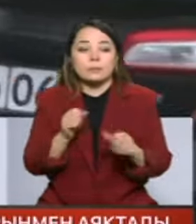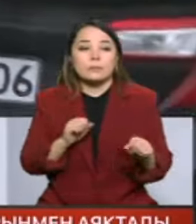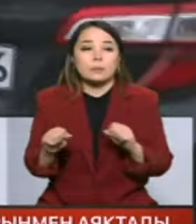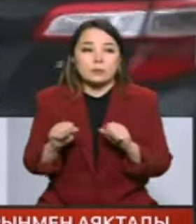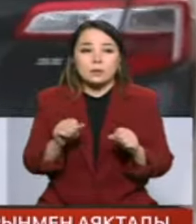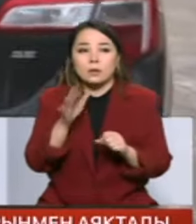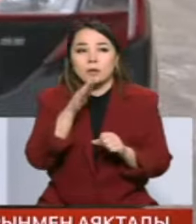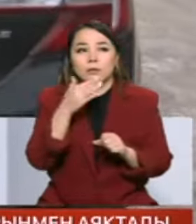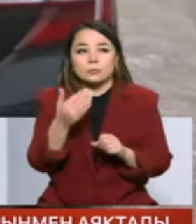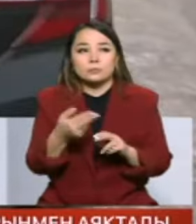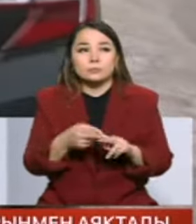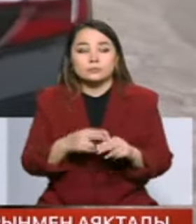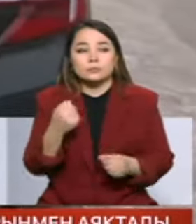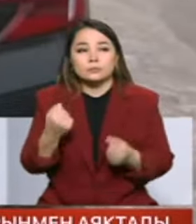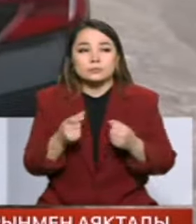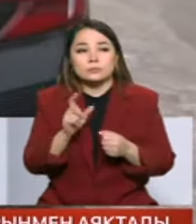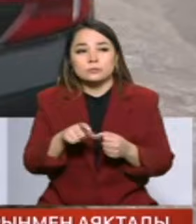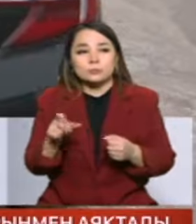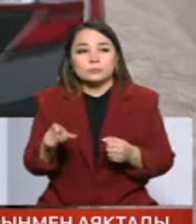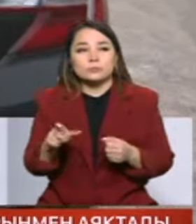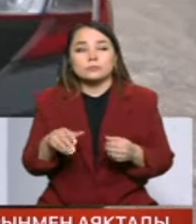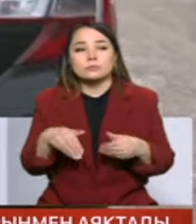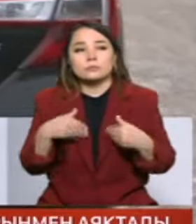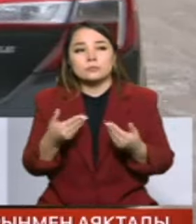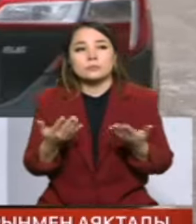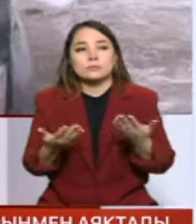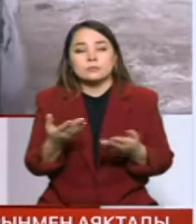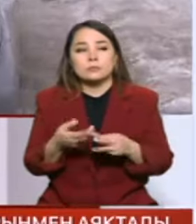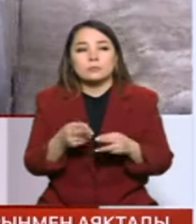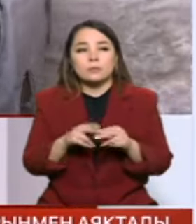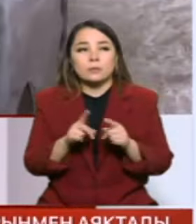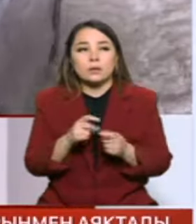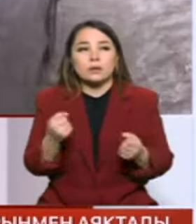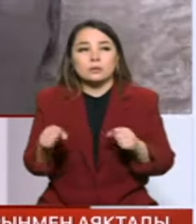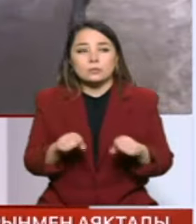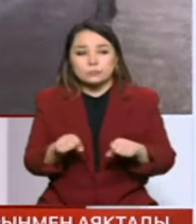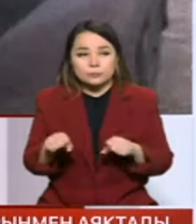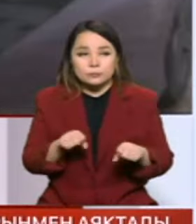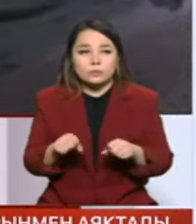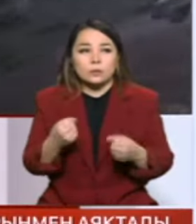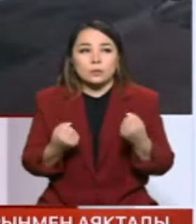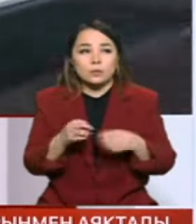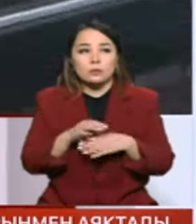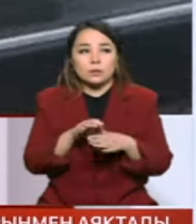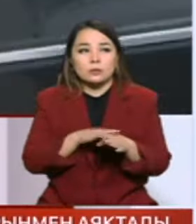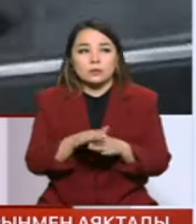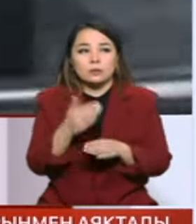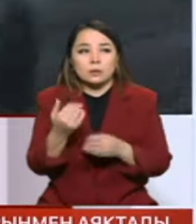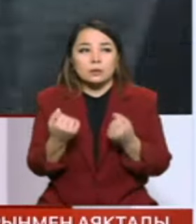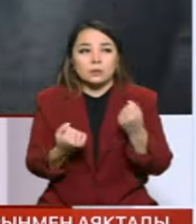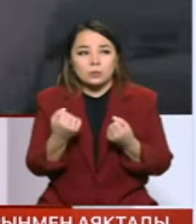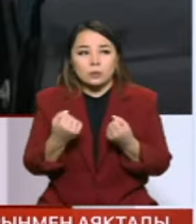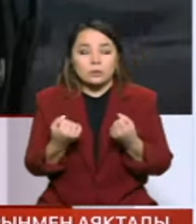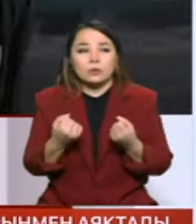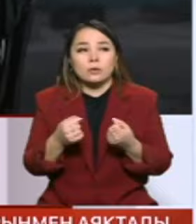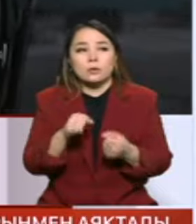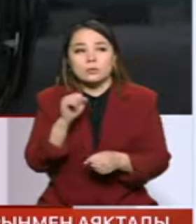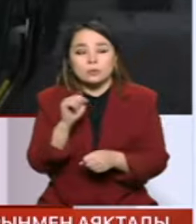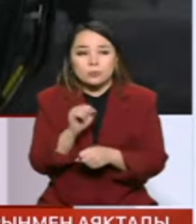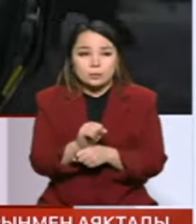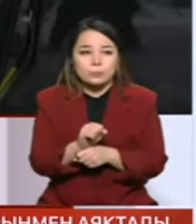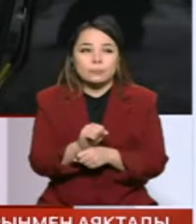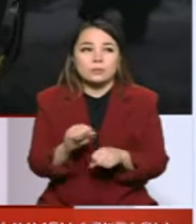сілкінген уақытта көлік жүргізушілеріне айтар кеңесіңіз болса? Жер сілкінген уақытта көлік жүргізушілер, яғни жүргізіп келе жатқан көліктерін